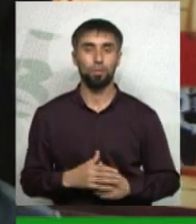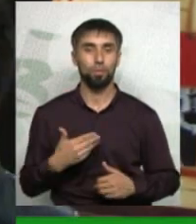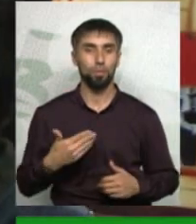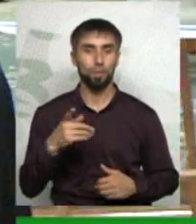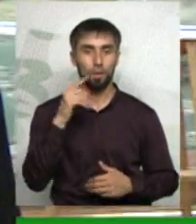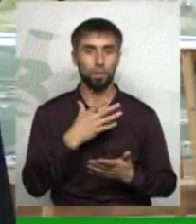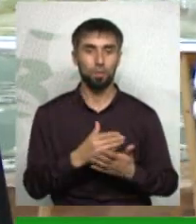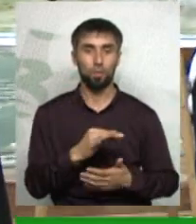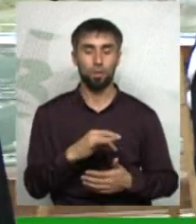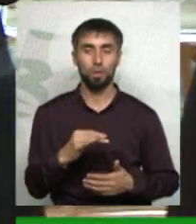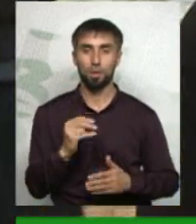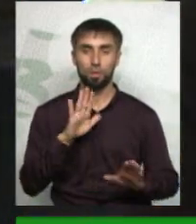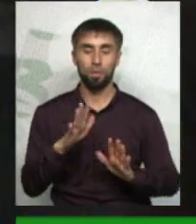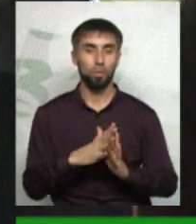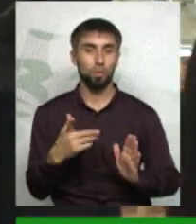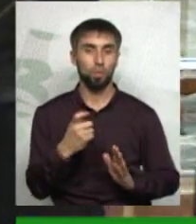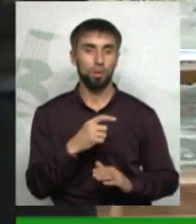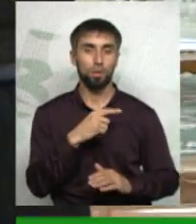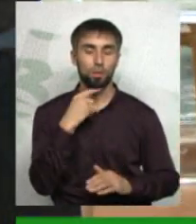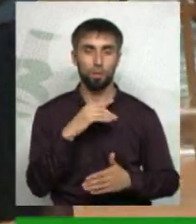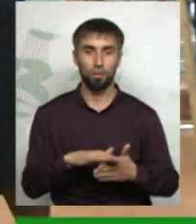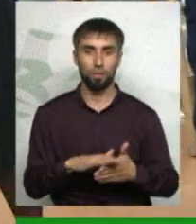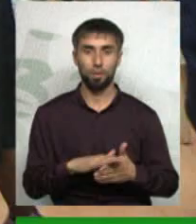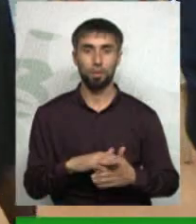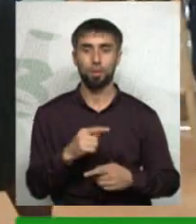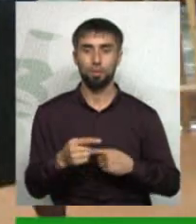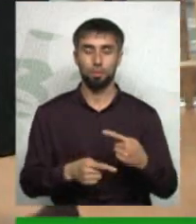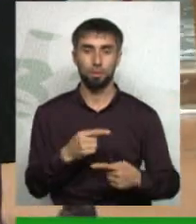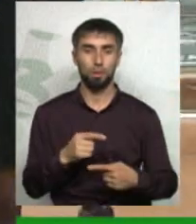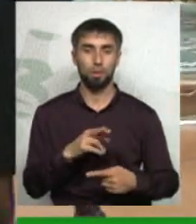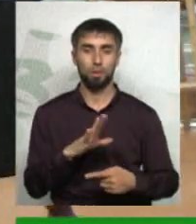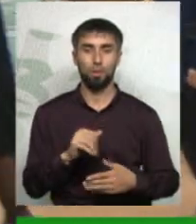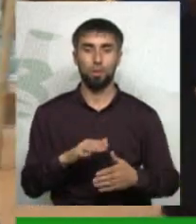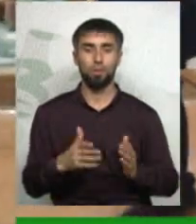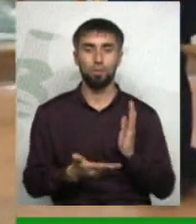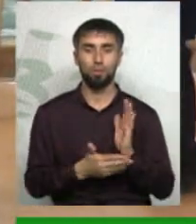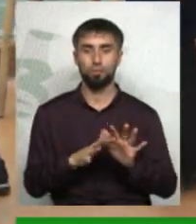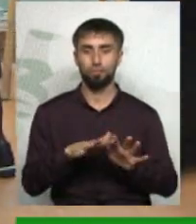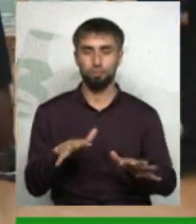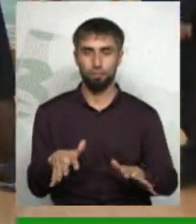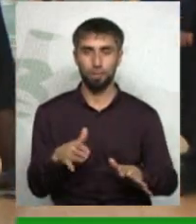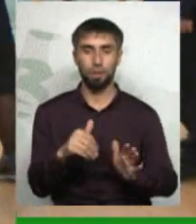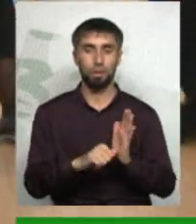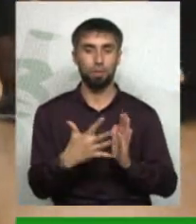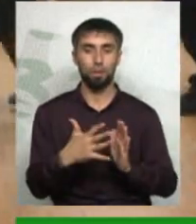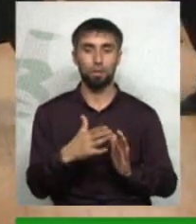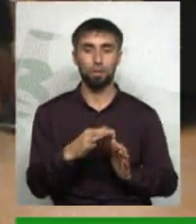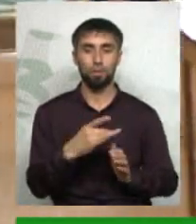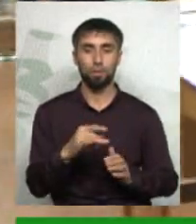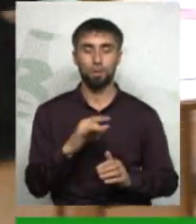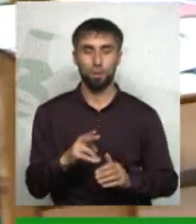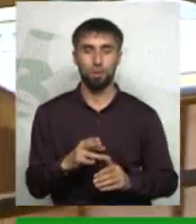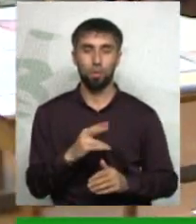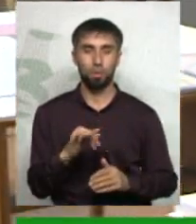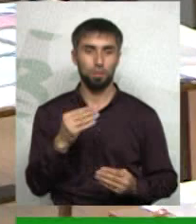знали свои корни. В выставке больше 100 ингушских фамилий, генеалогические древа, документы, книги и 65 стилизованных знаков.